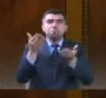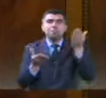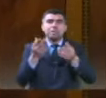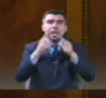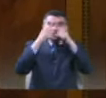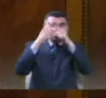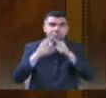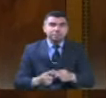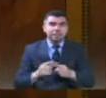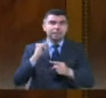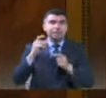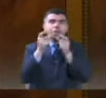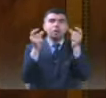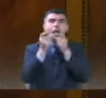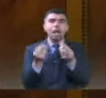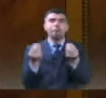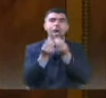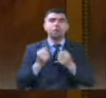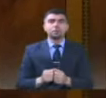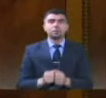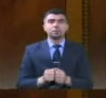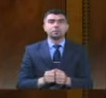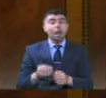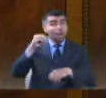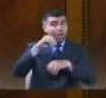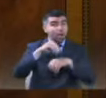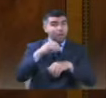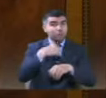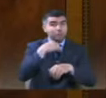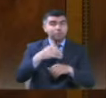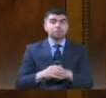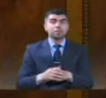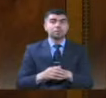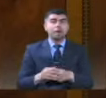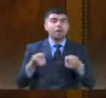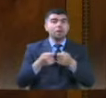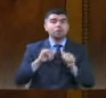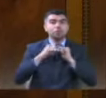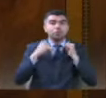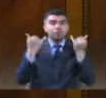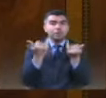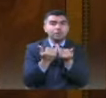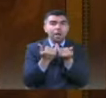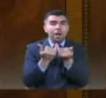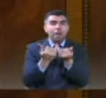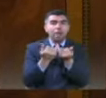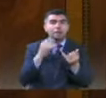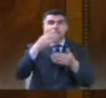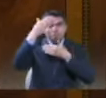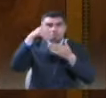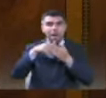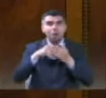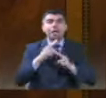على تنافسية المقاولات. ومن جهة أخرى تم عقد اجتماع اللجنة الوطنية لإصلاح منظومة التقاعد